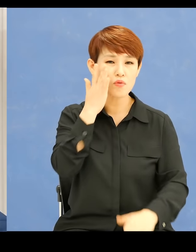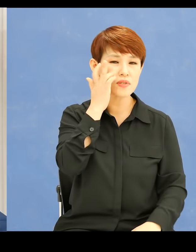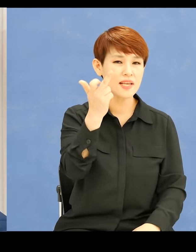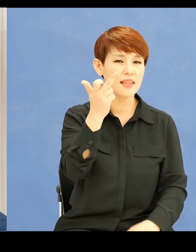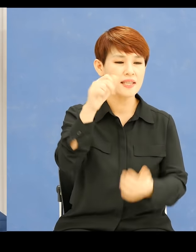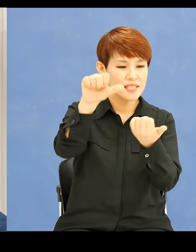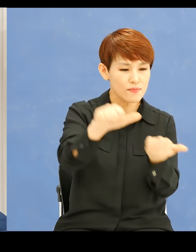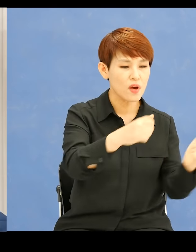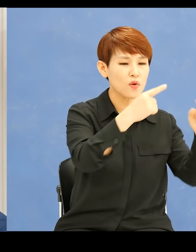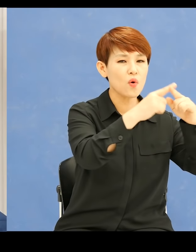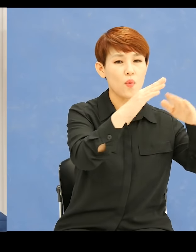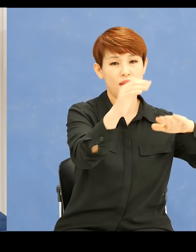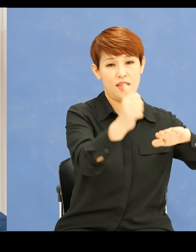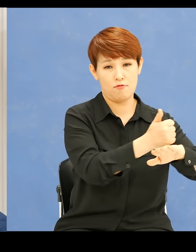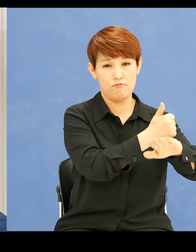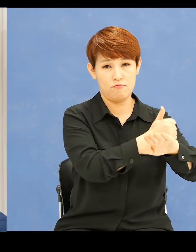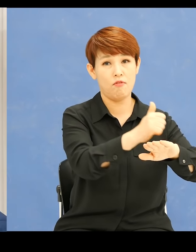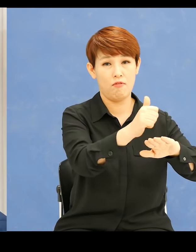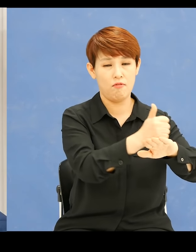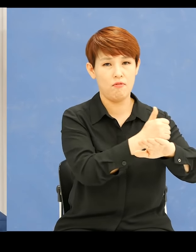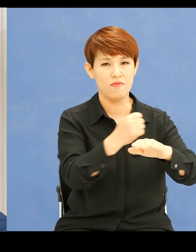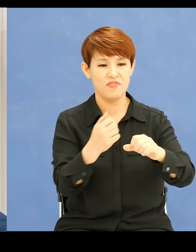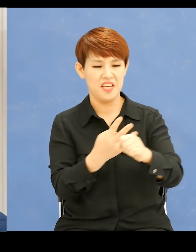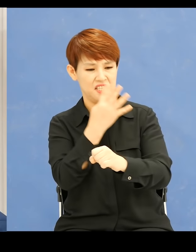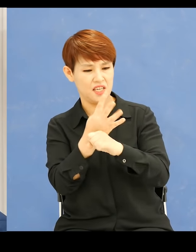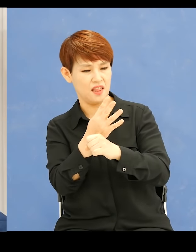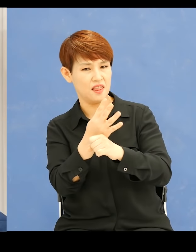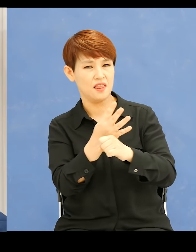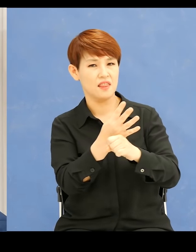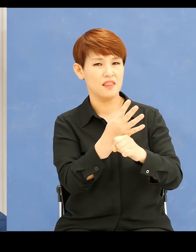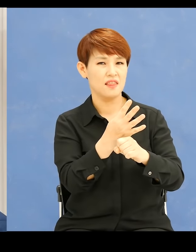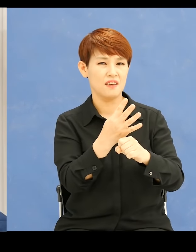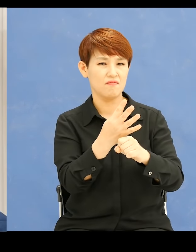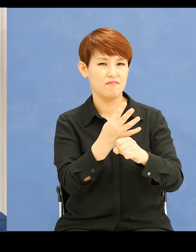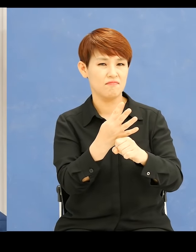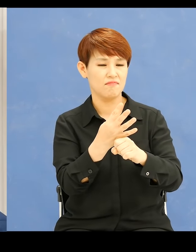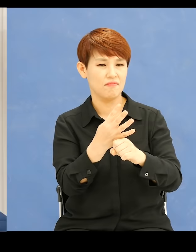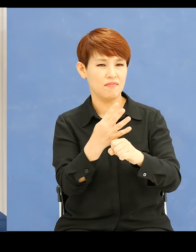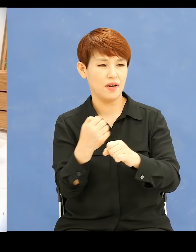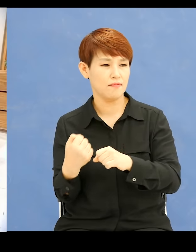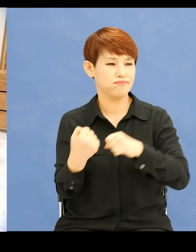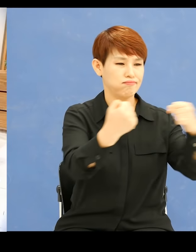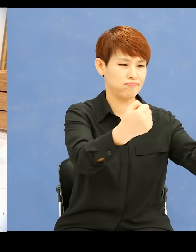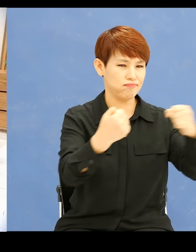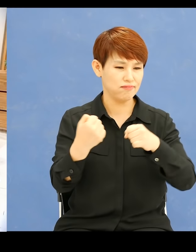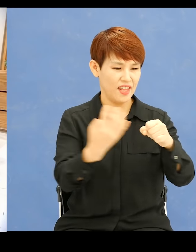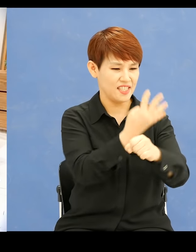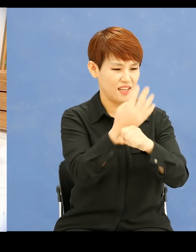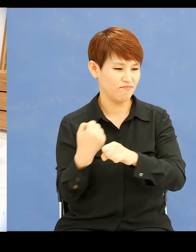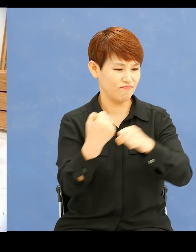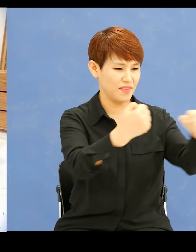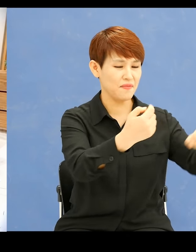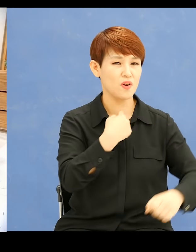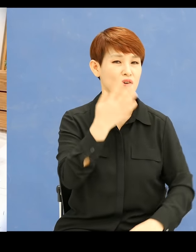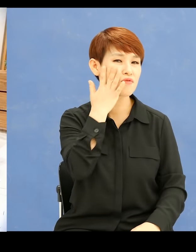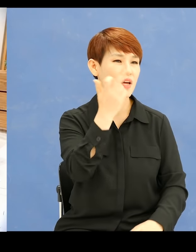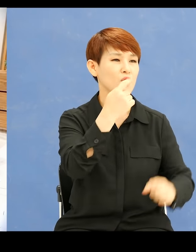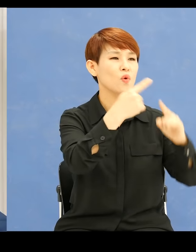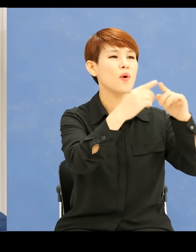울산 침례교회만 계속 가는데 뭐 4시간, 5시간, 오는데 4시간, 5시간 그렇게 다녔던 경험이